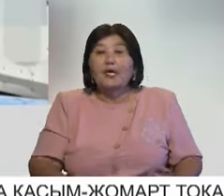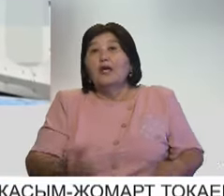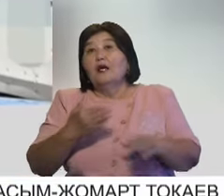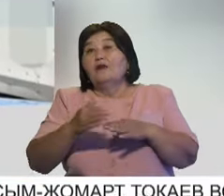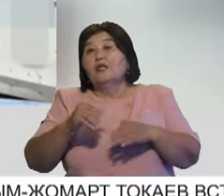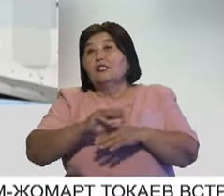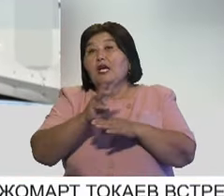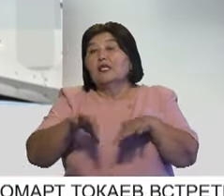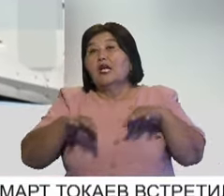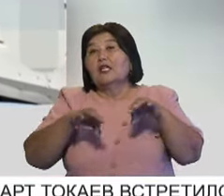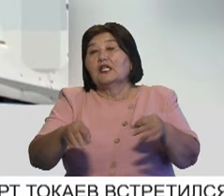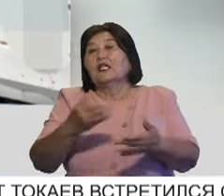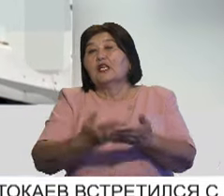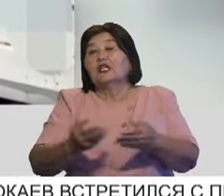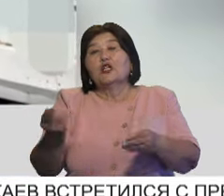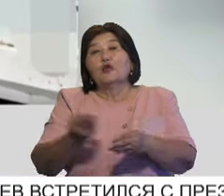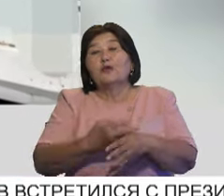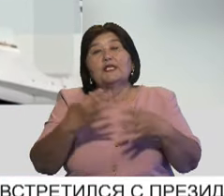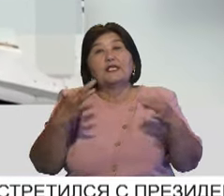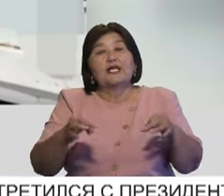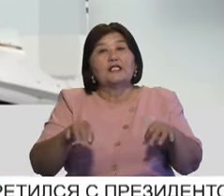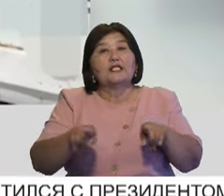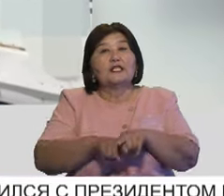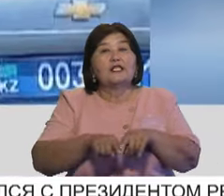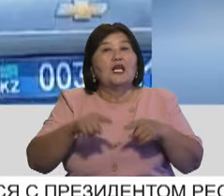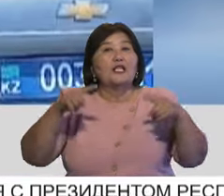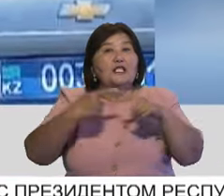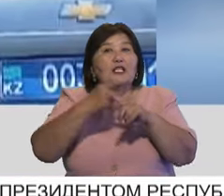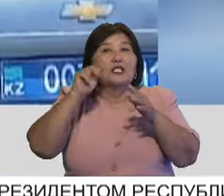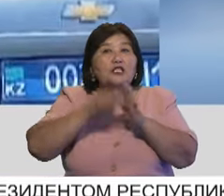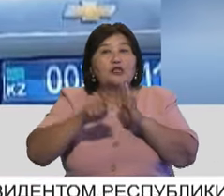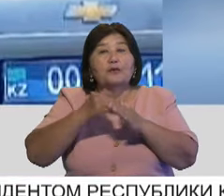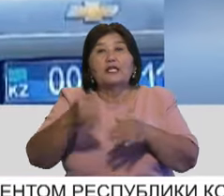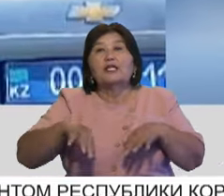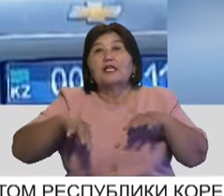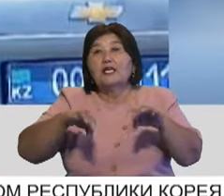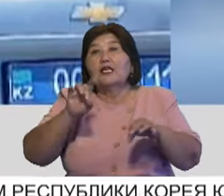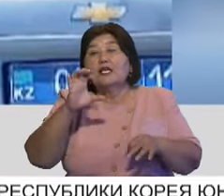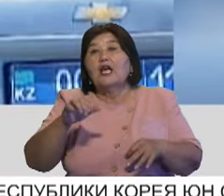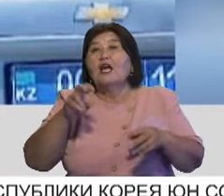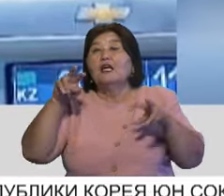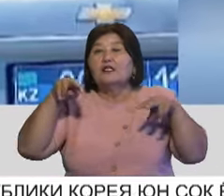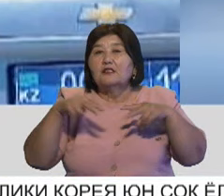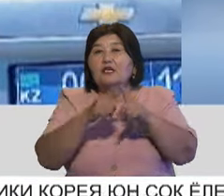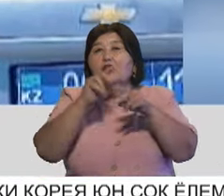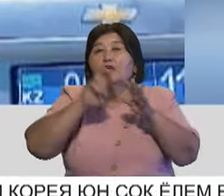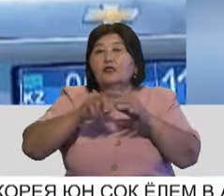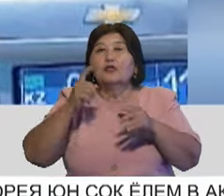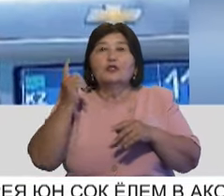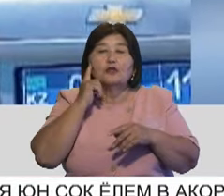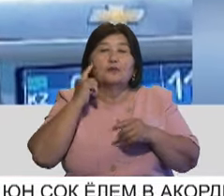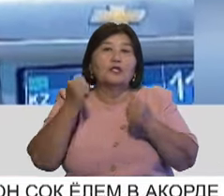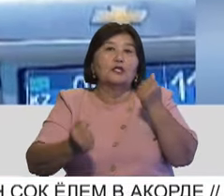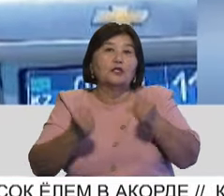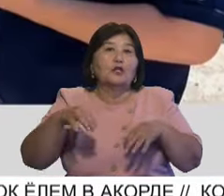частности оснащение транспортного средства без разрешения непрохождение технической проверки перед рейсом техосмотра использование сотового телефона за